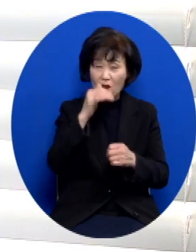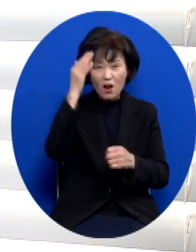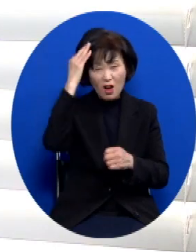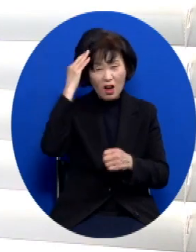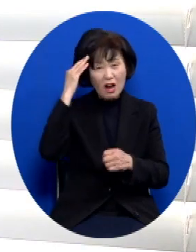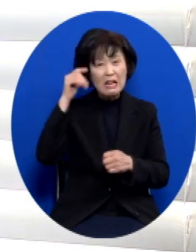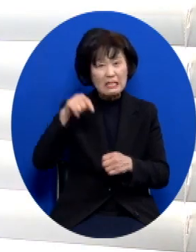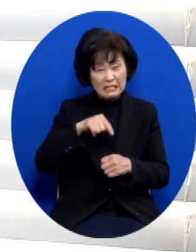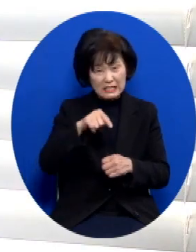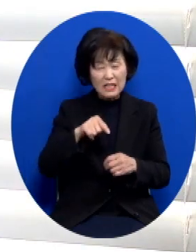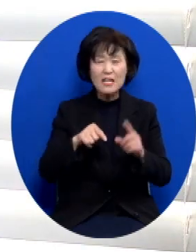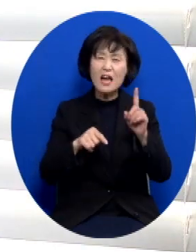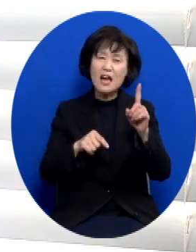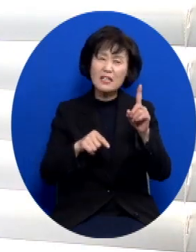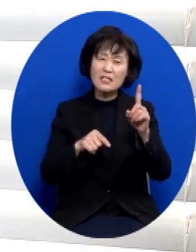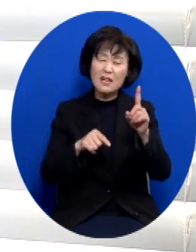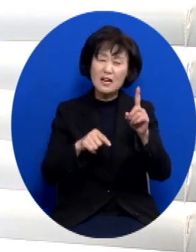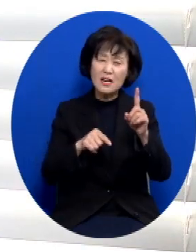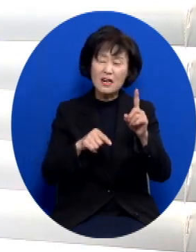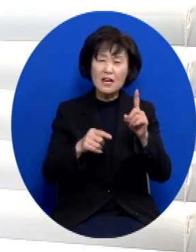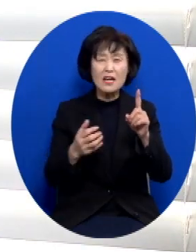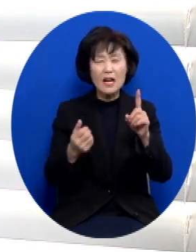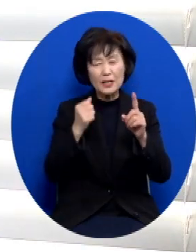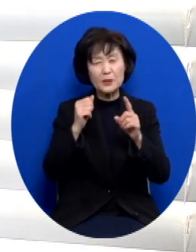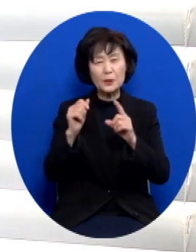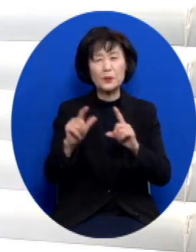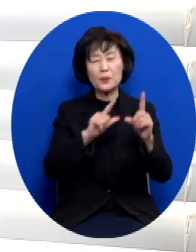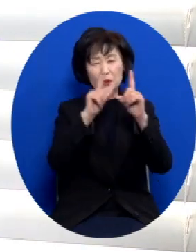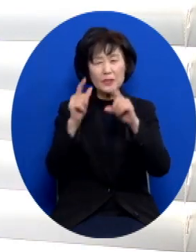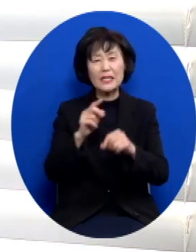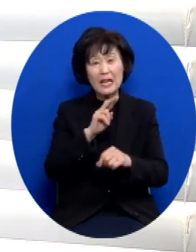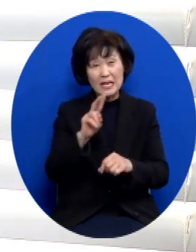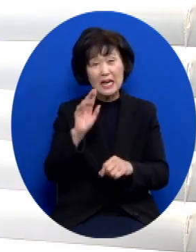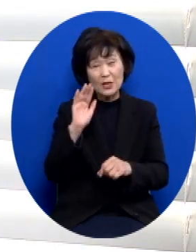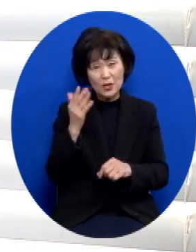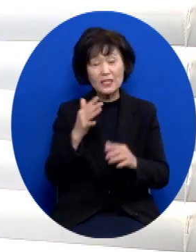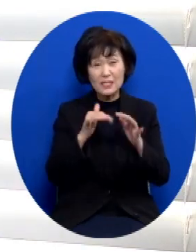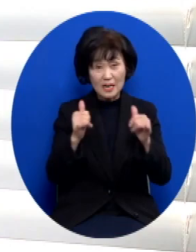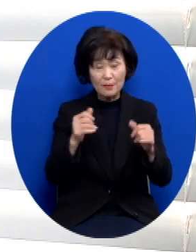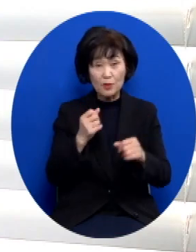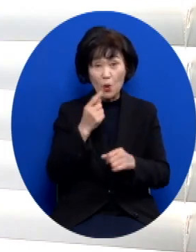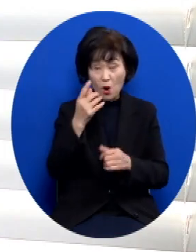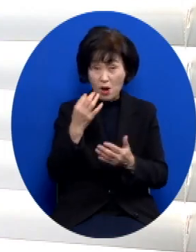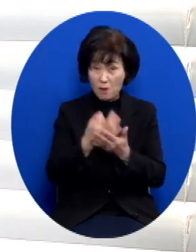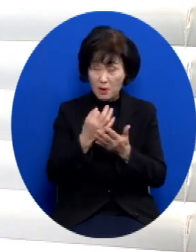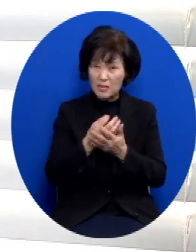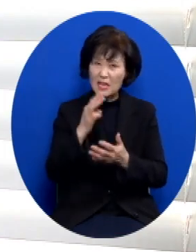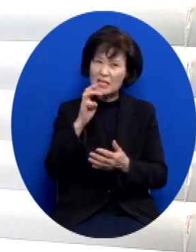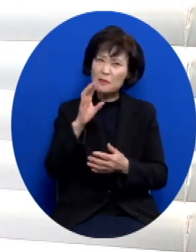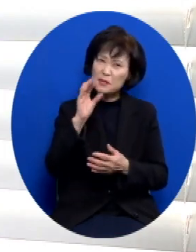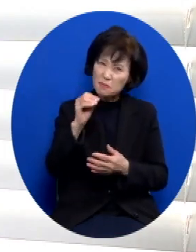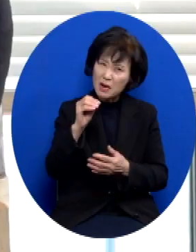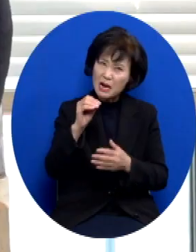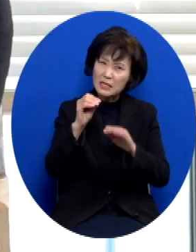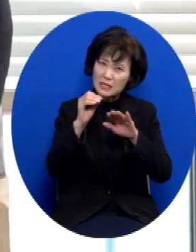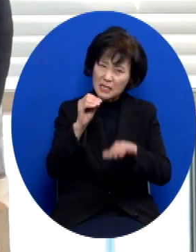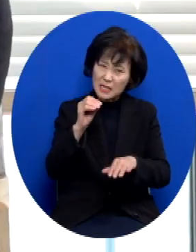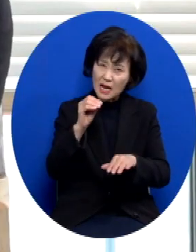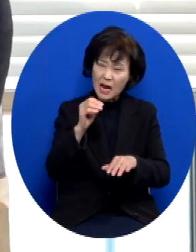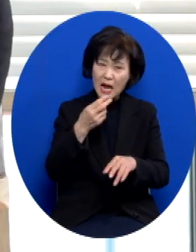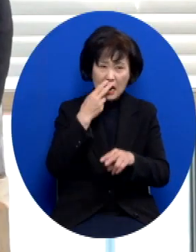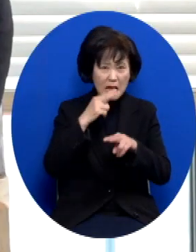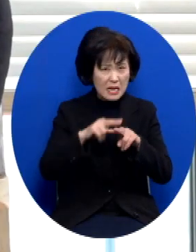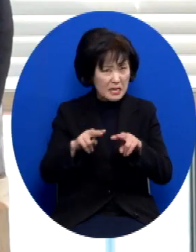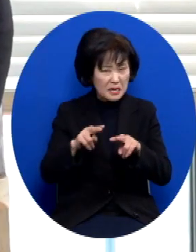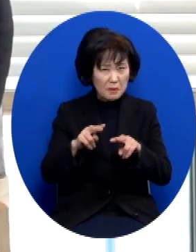수밖에 없는 그 분들 월 소득이 30만 원 미만이에요. 그러니까 기름은 도저히 뗄 수가 없고